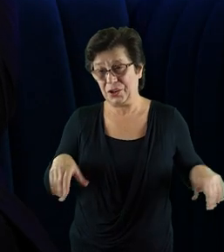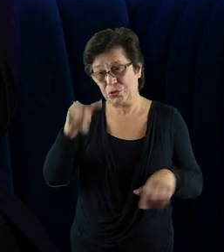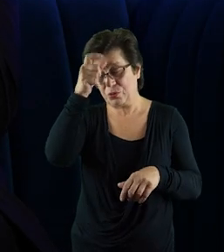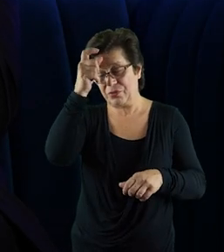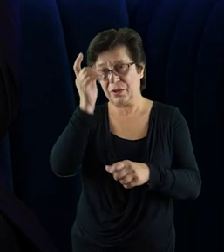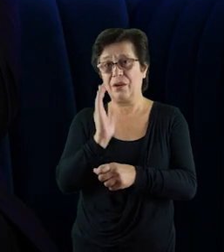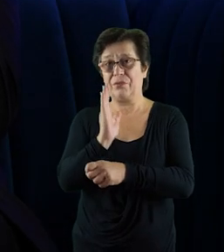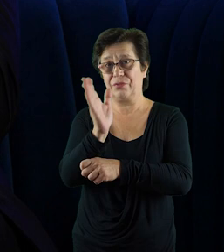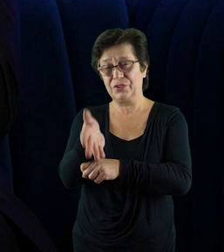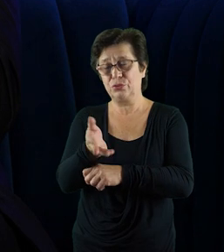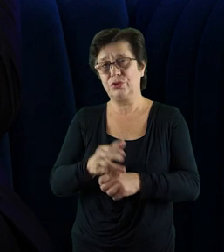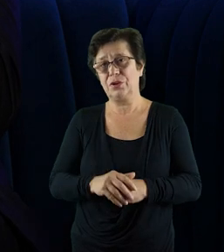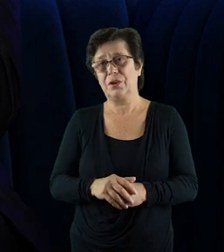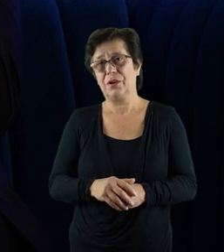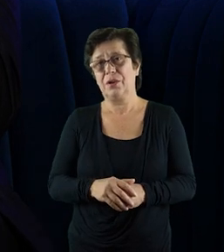Natomiast